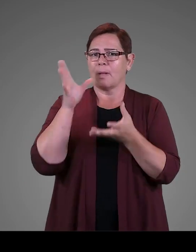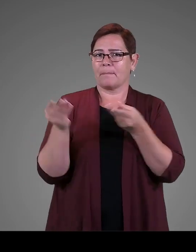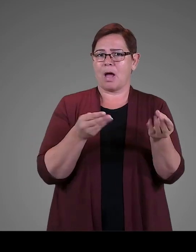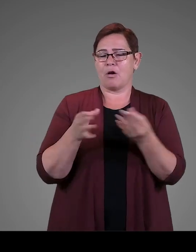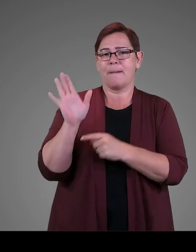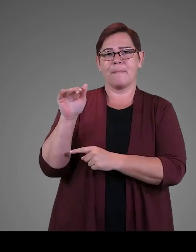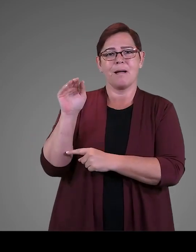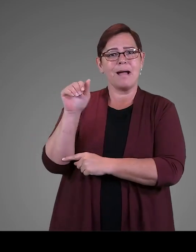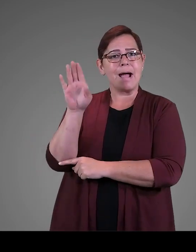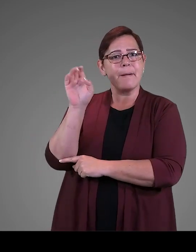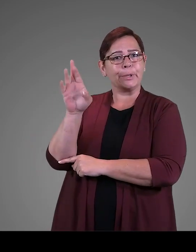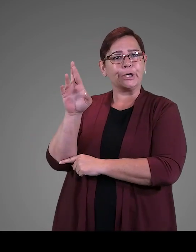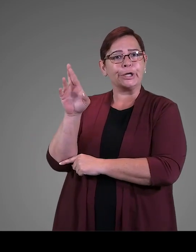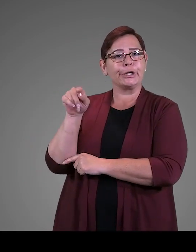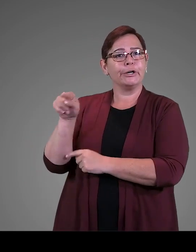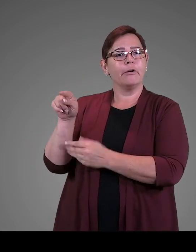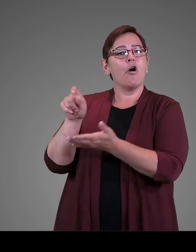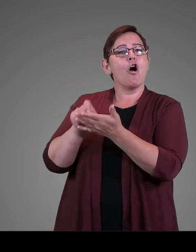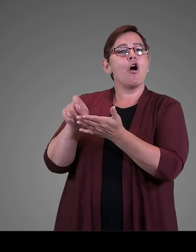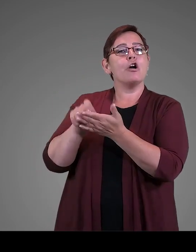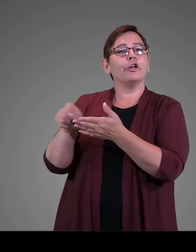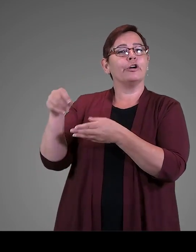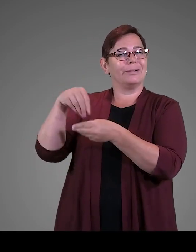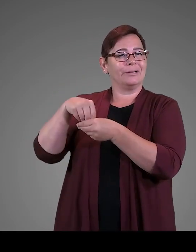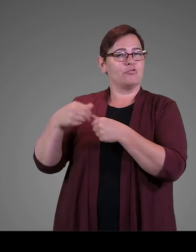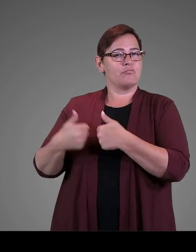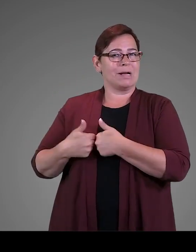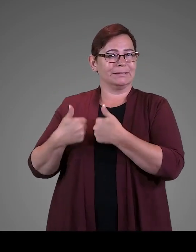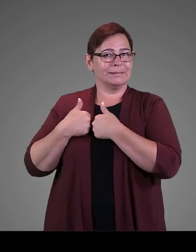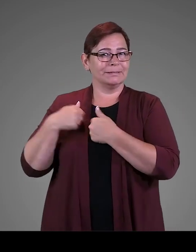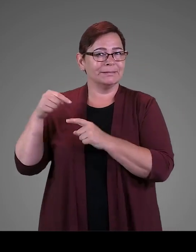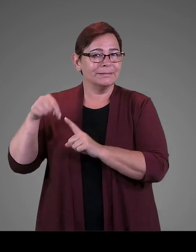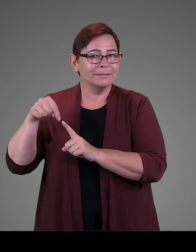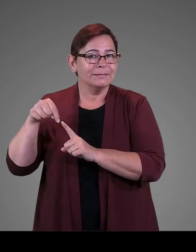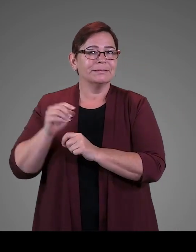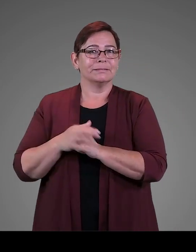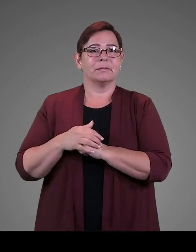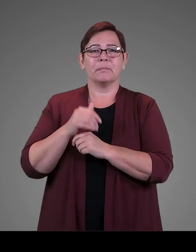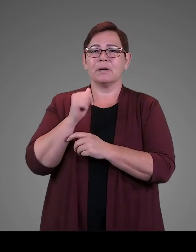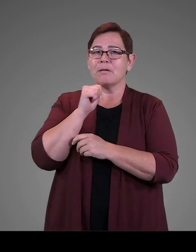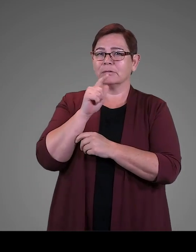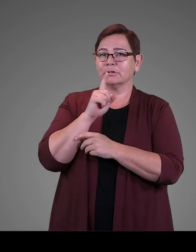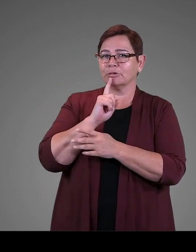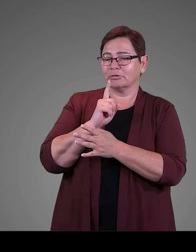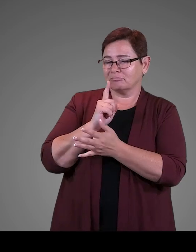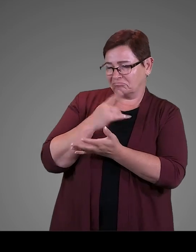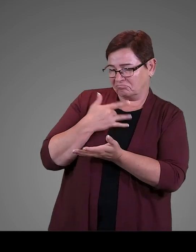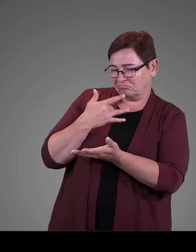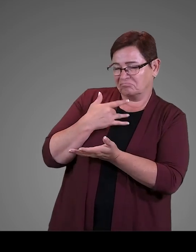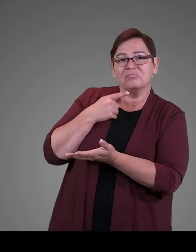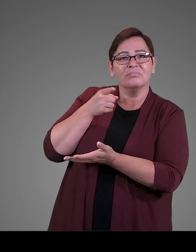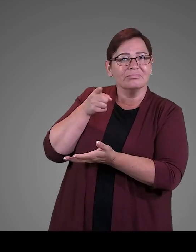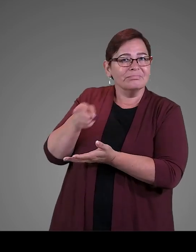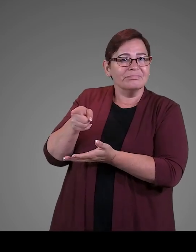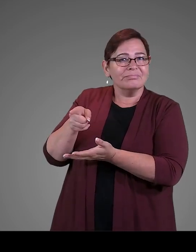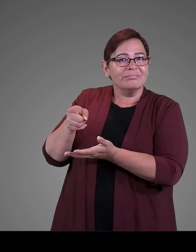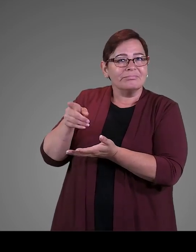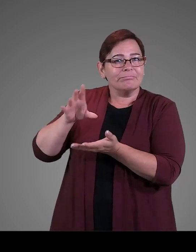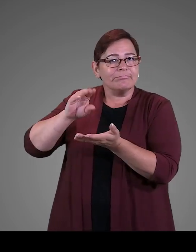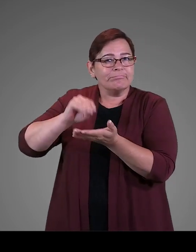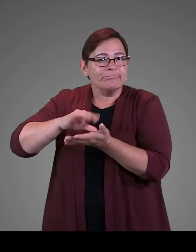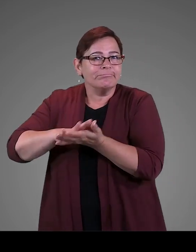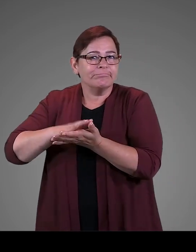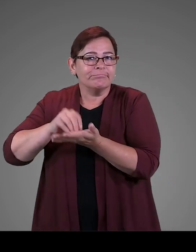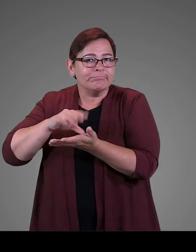animé par Amber, qui est notre autrice en résidence, donc qui a pris plein de notes durant le forum, je suis sûr, puis qui a tout